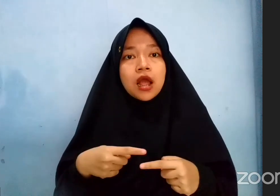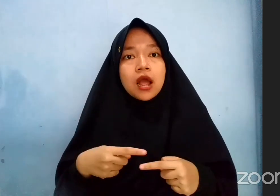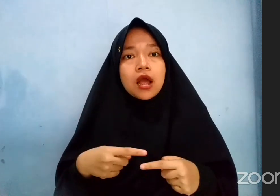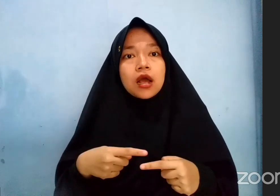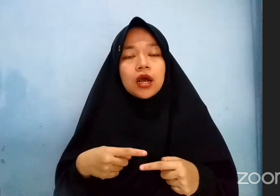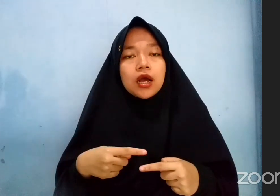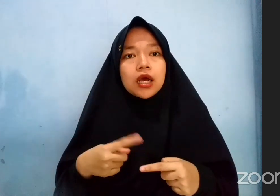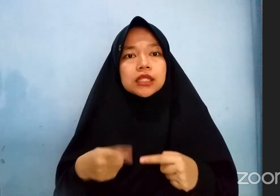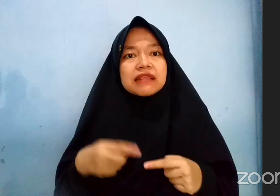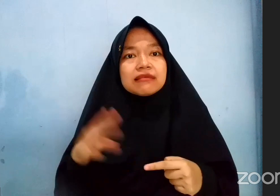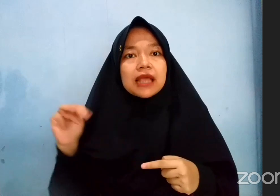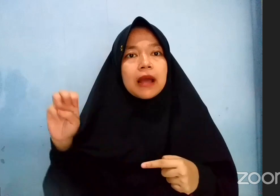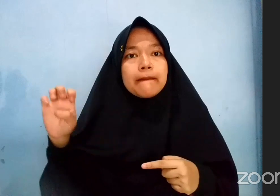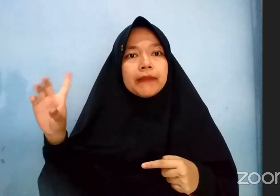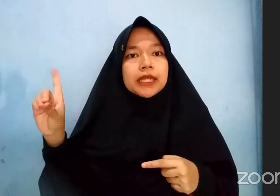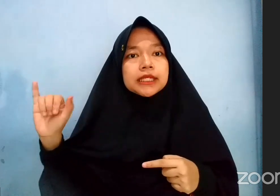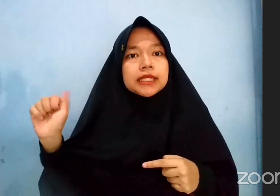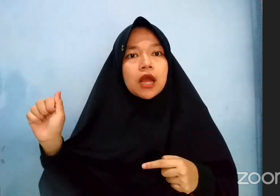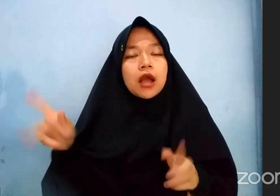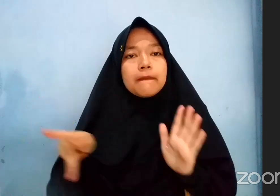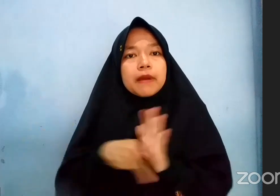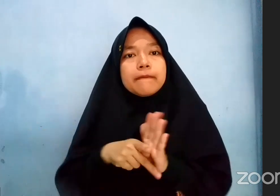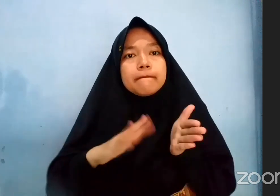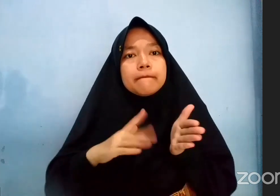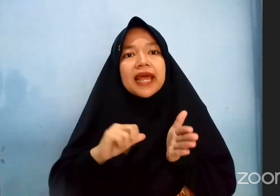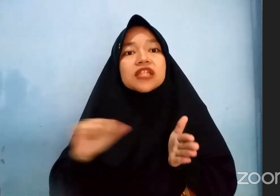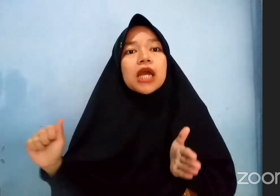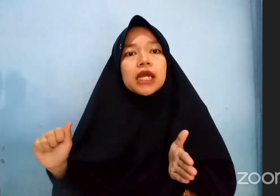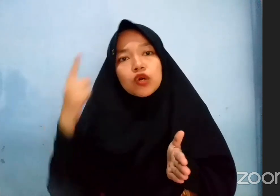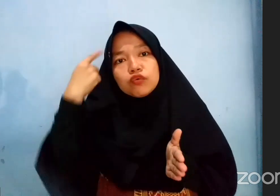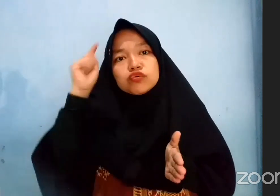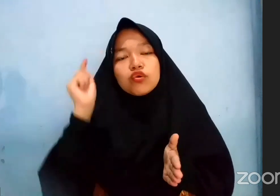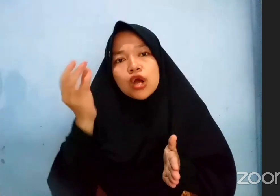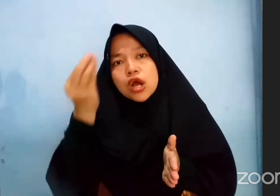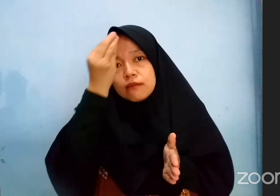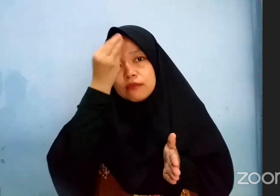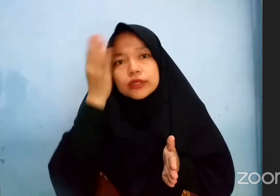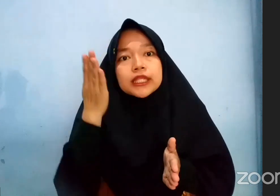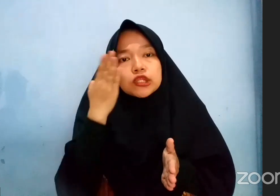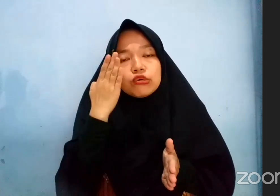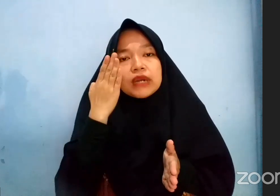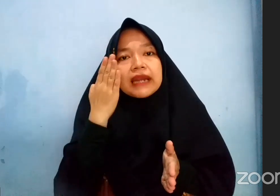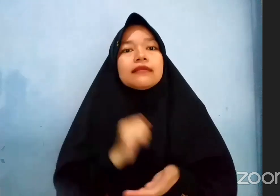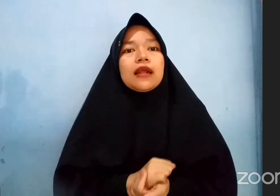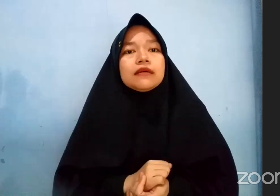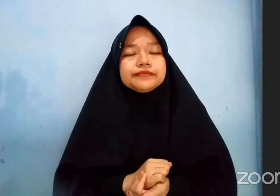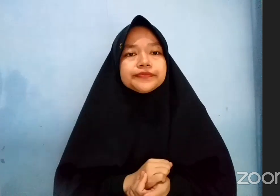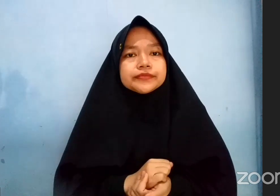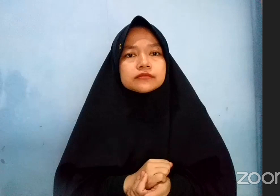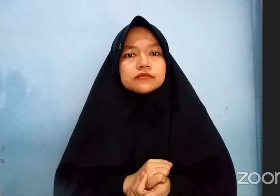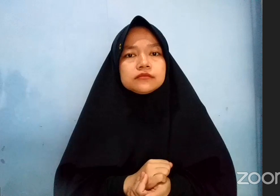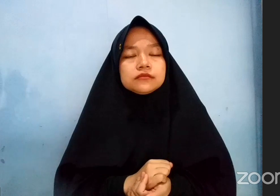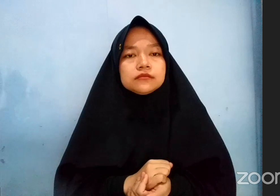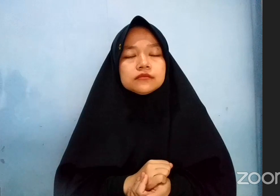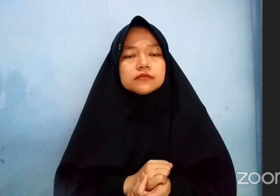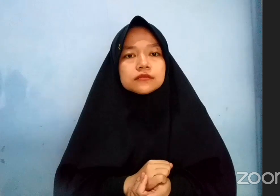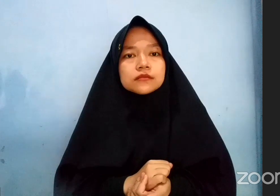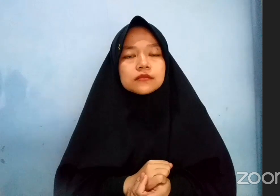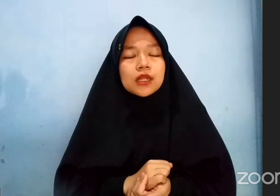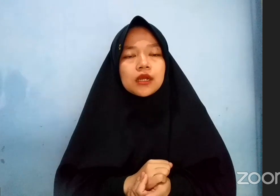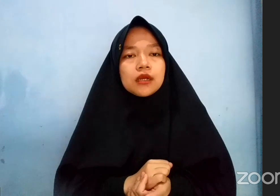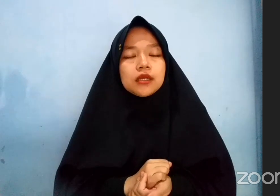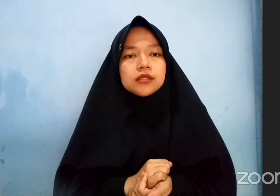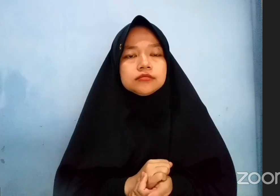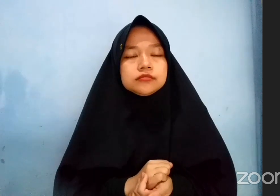media ini sangat bermanfaat seperti itu Iya terima kasih kolaborasi Lah